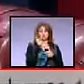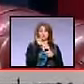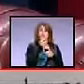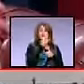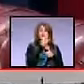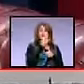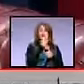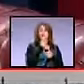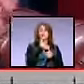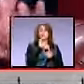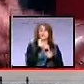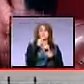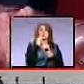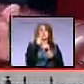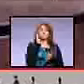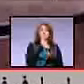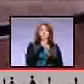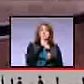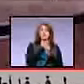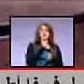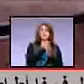مقسوم ما بينك وما بين اتنين حواليك.